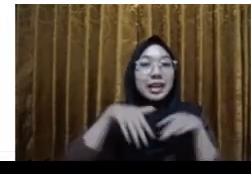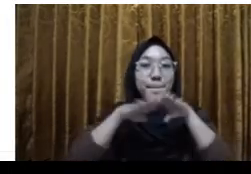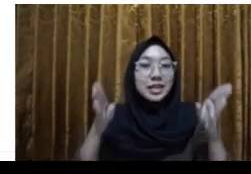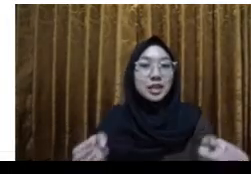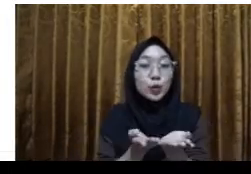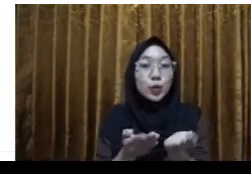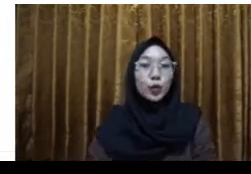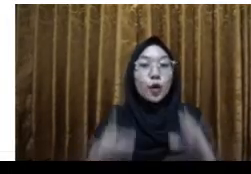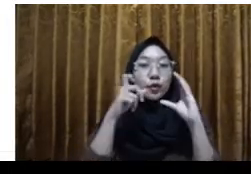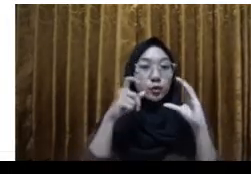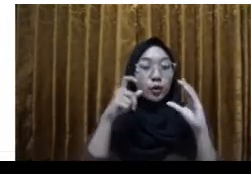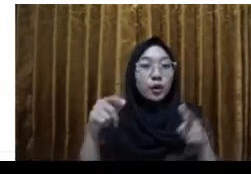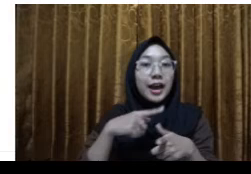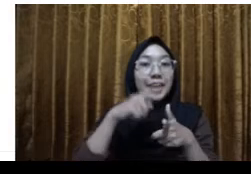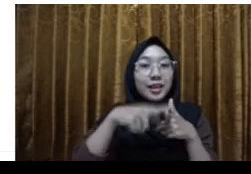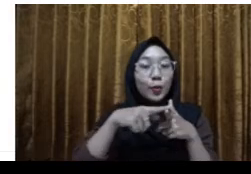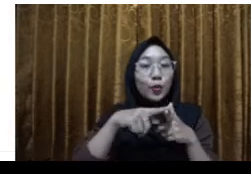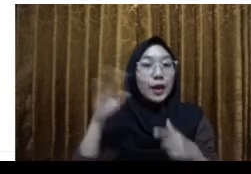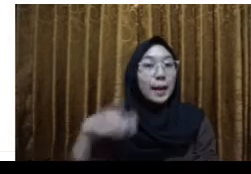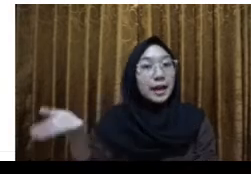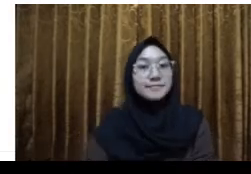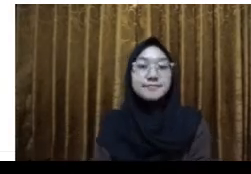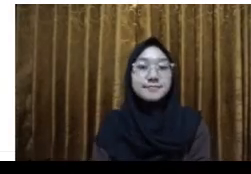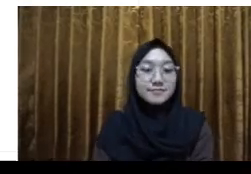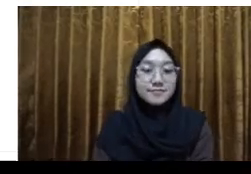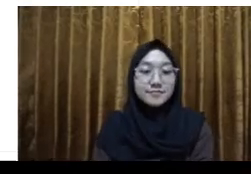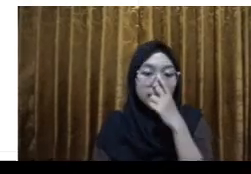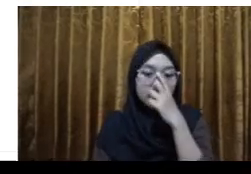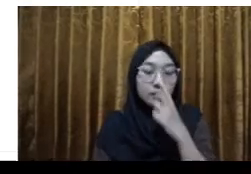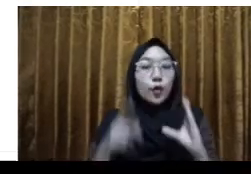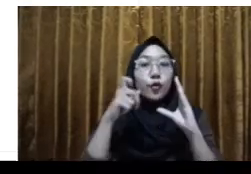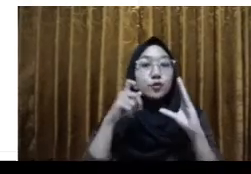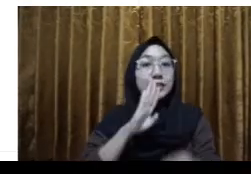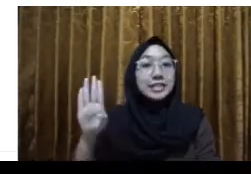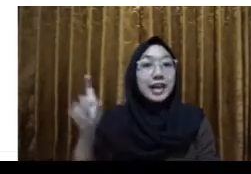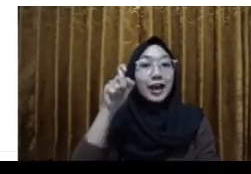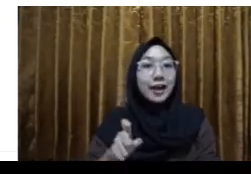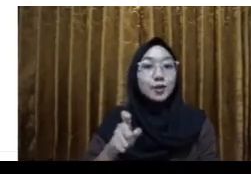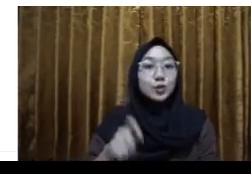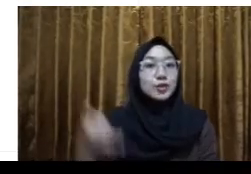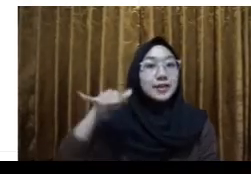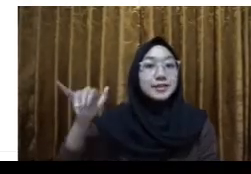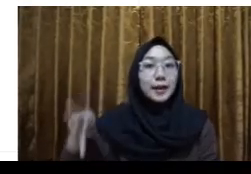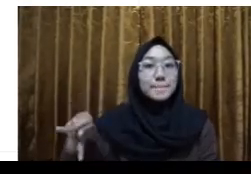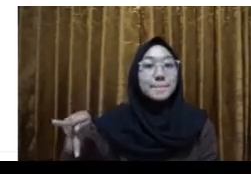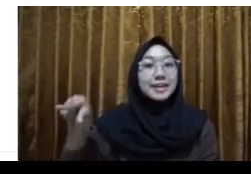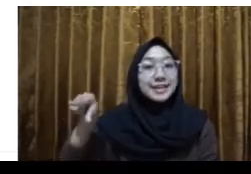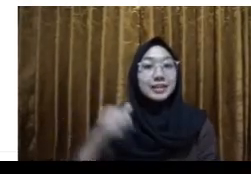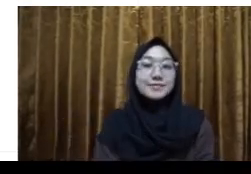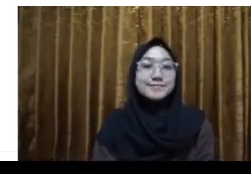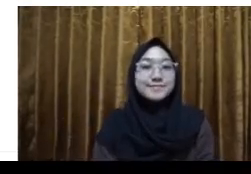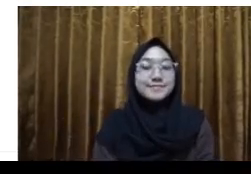Add page view. Add page view. Doc link powered by TCP SIKPO link powered by